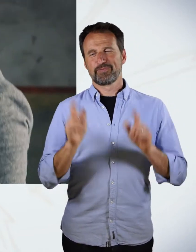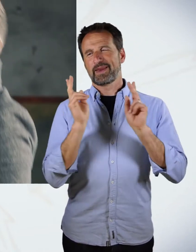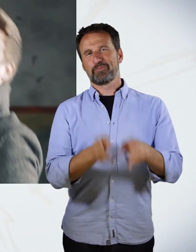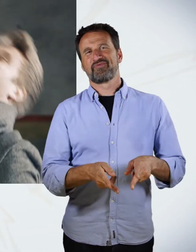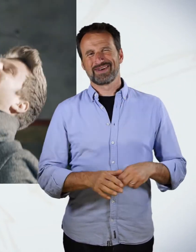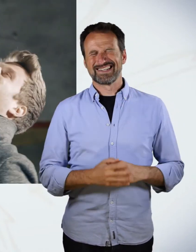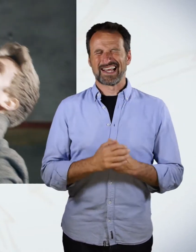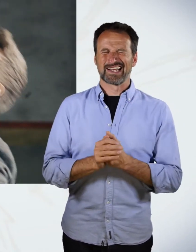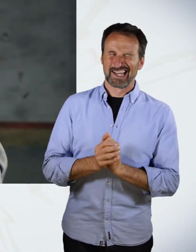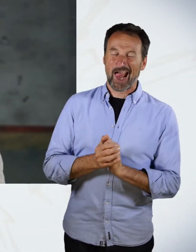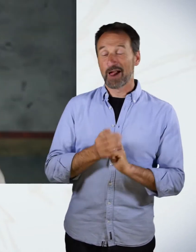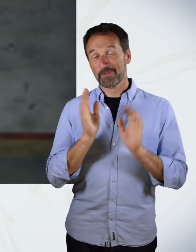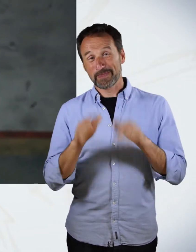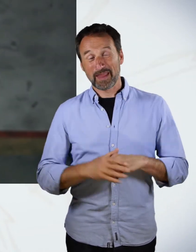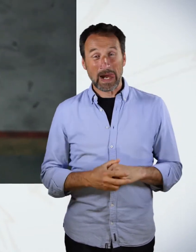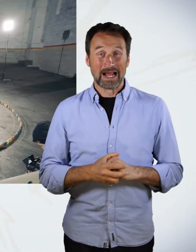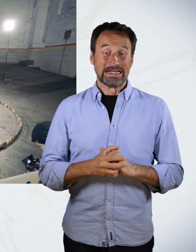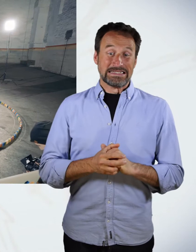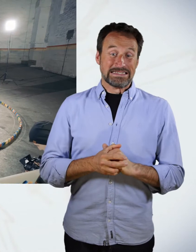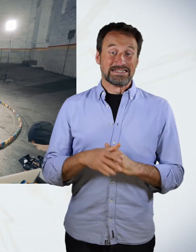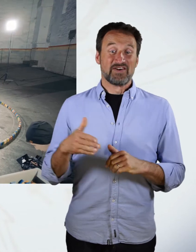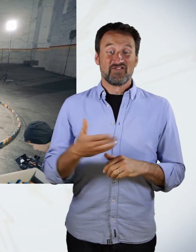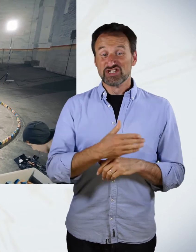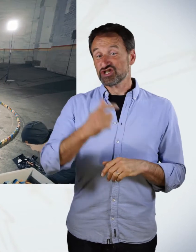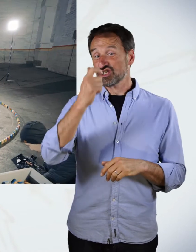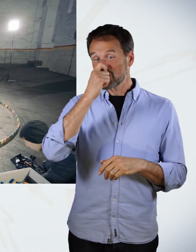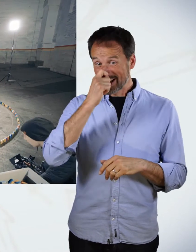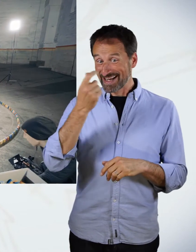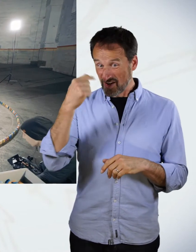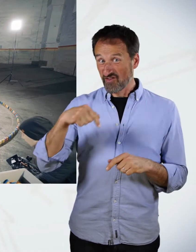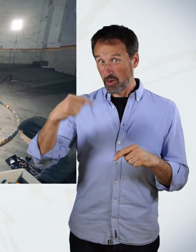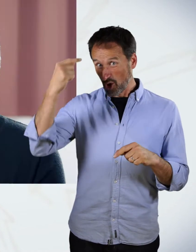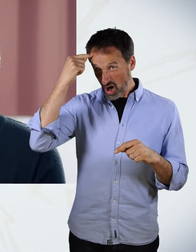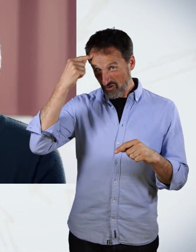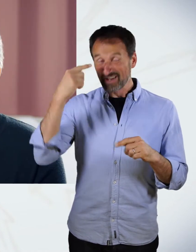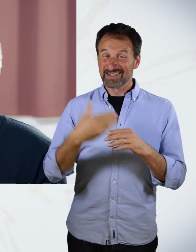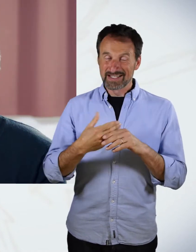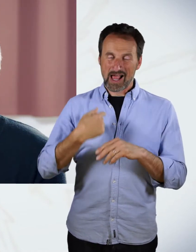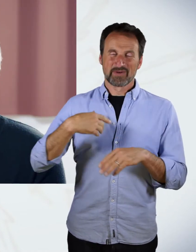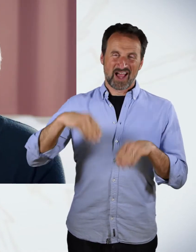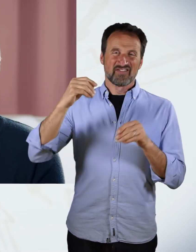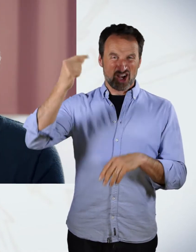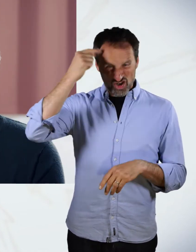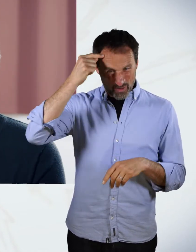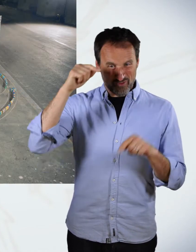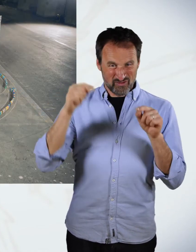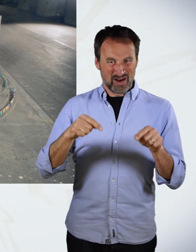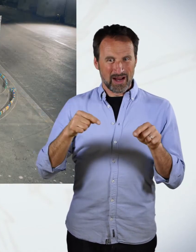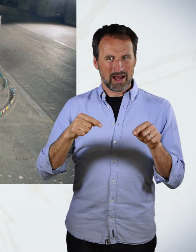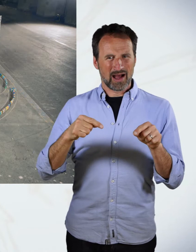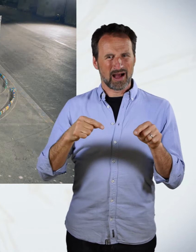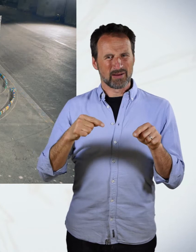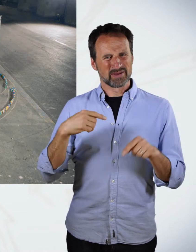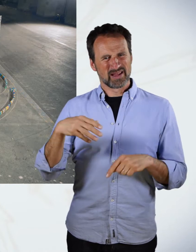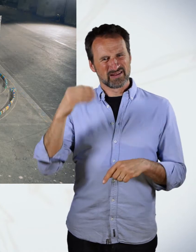angerührt. Der Fisch stinkt vom Kopf ab, deswegen habe ich auch beim Kopf angefangen. Und dann ist mir eingefallen, dass diese Ecke